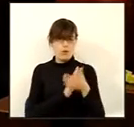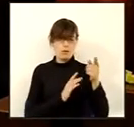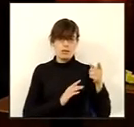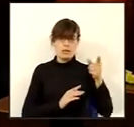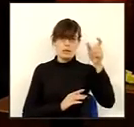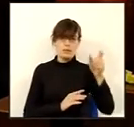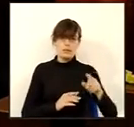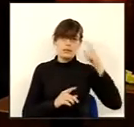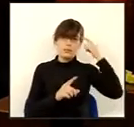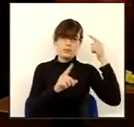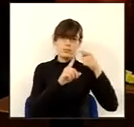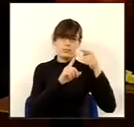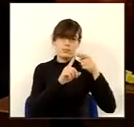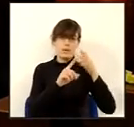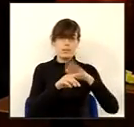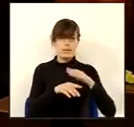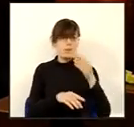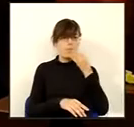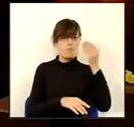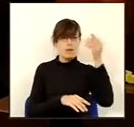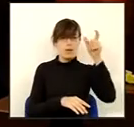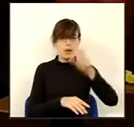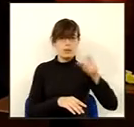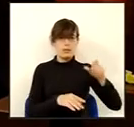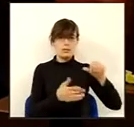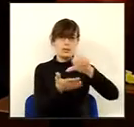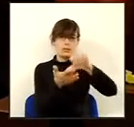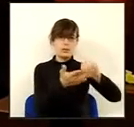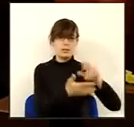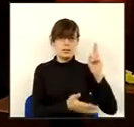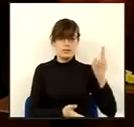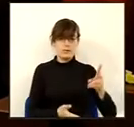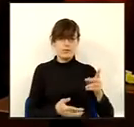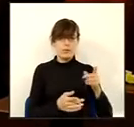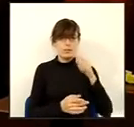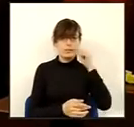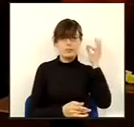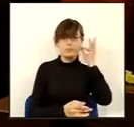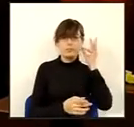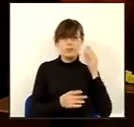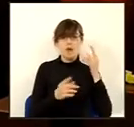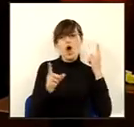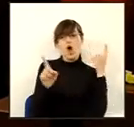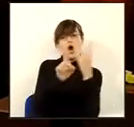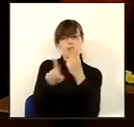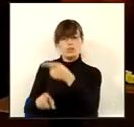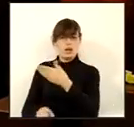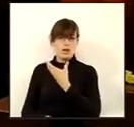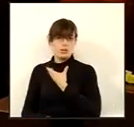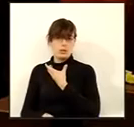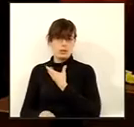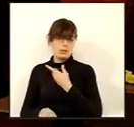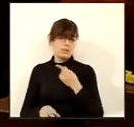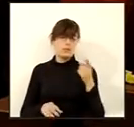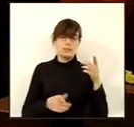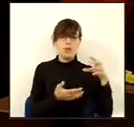terme aquesta figura ha de servir per millorar la protecció dels ciutadans i ciutadanes de Vic envers l'administració local. Creiem que ningú pot posar